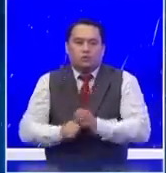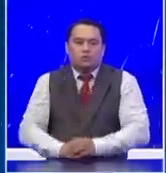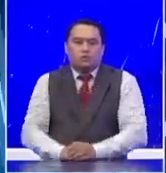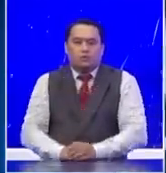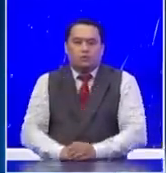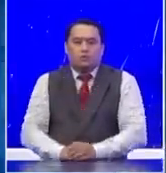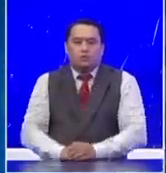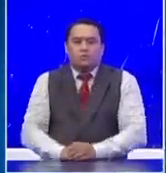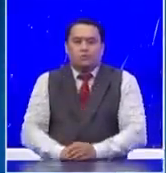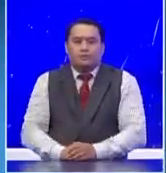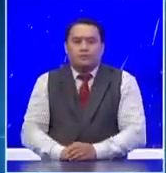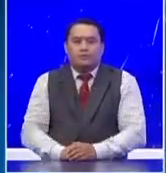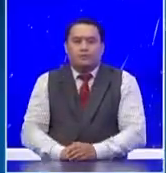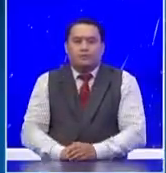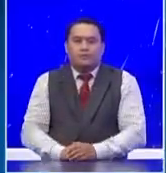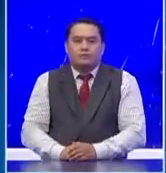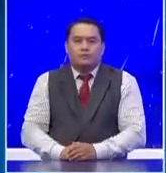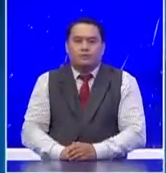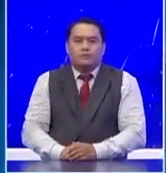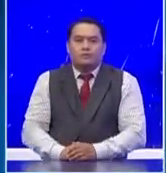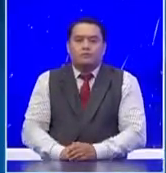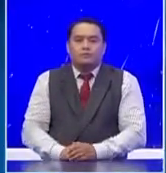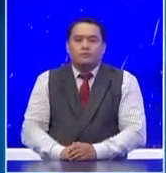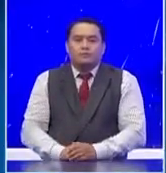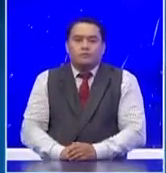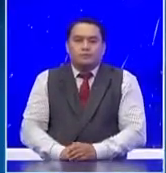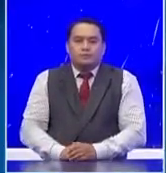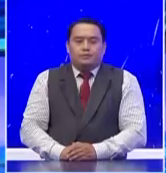ғаламтор ақпараттармен дайындаған Меруерт Қыдырбайқызы, жетісу телеарнасы.